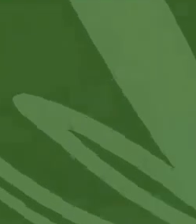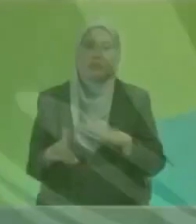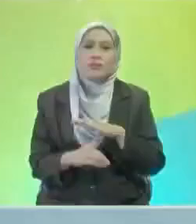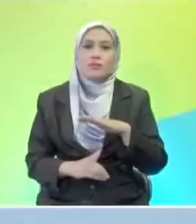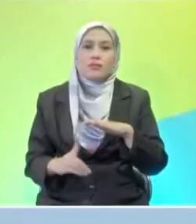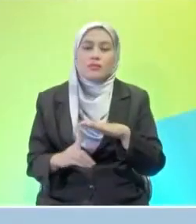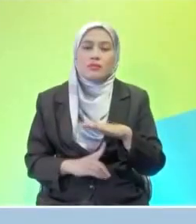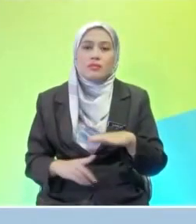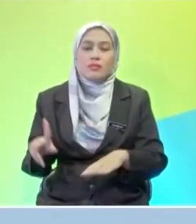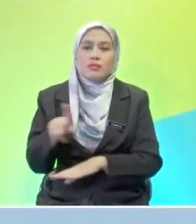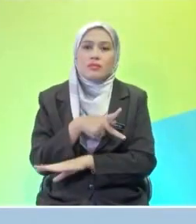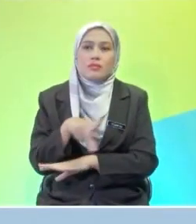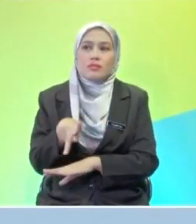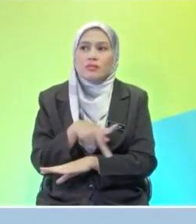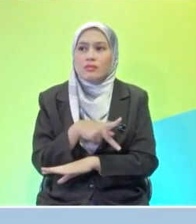Berdasarkan pantun,